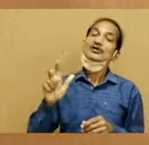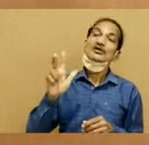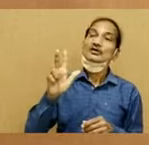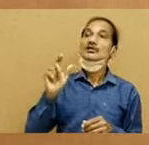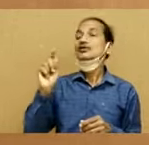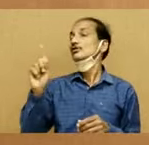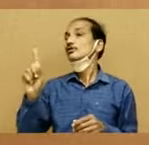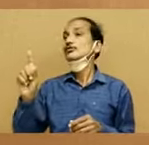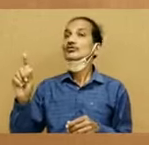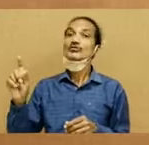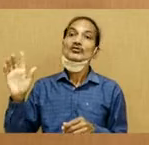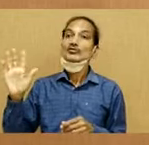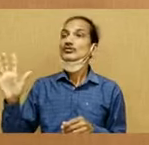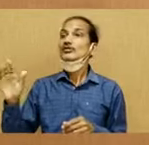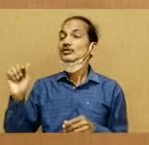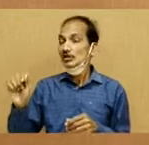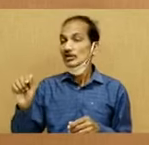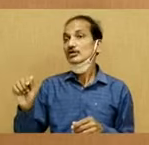127,147।